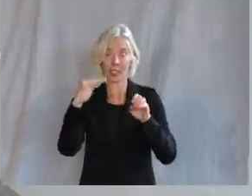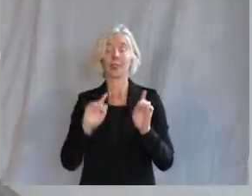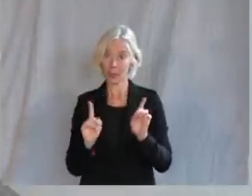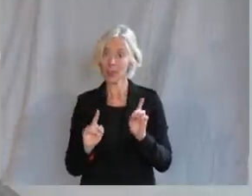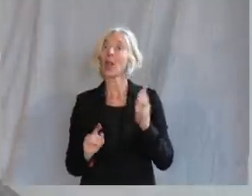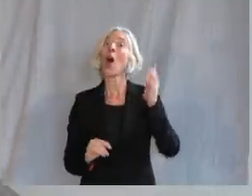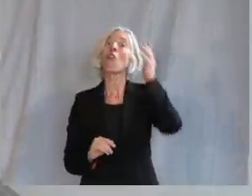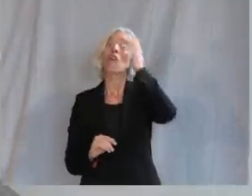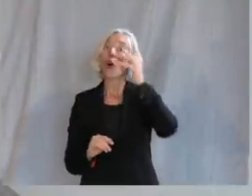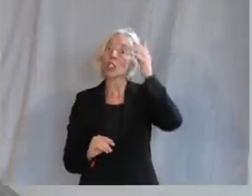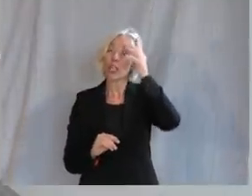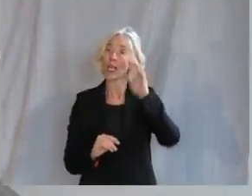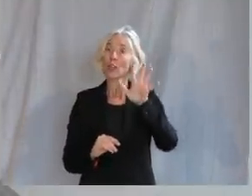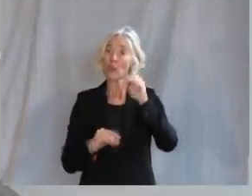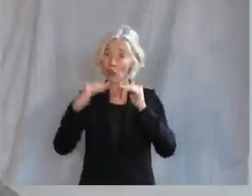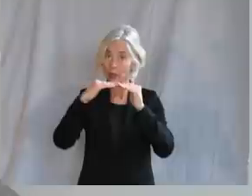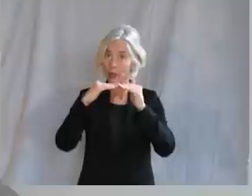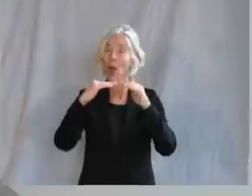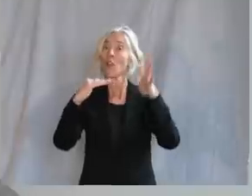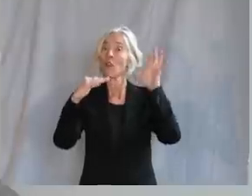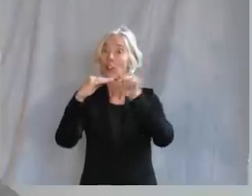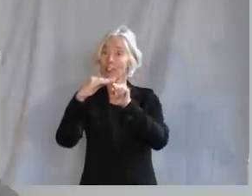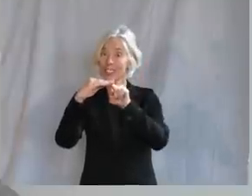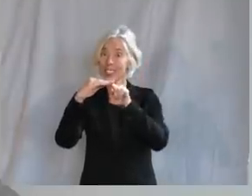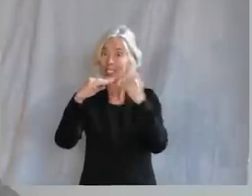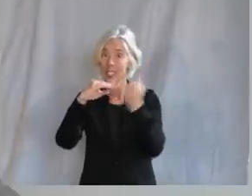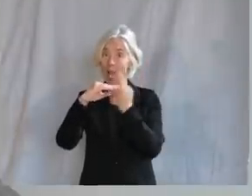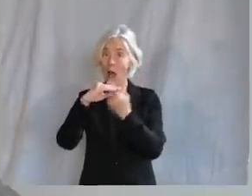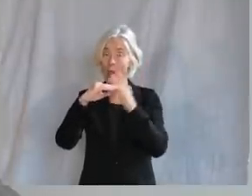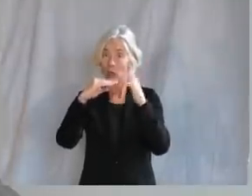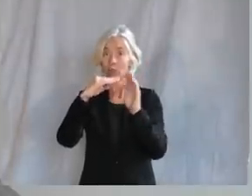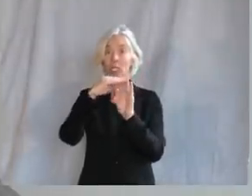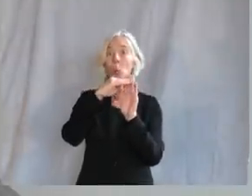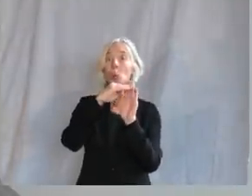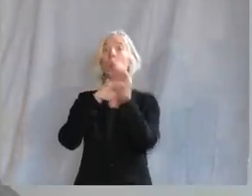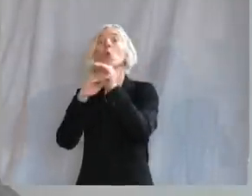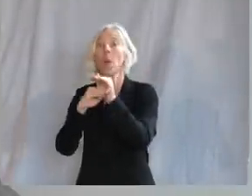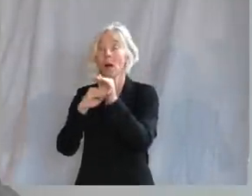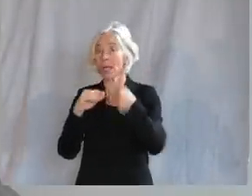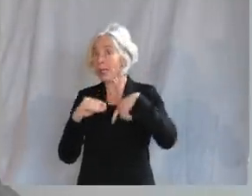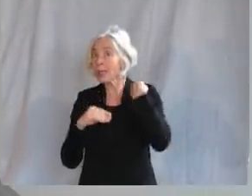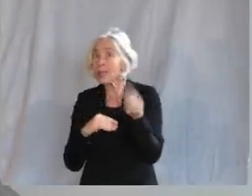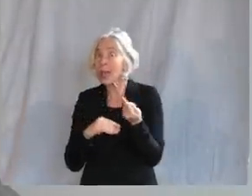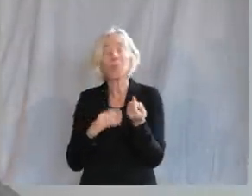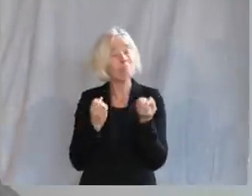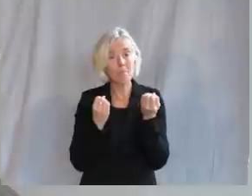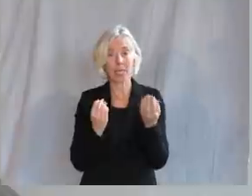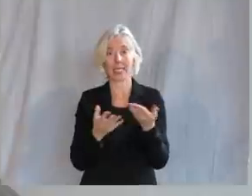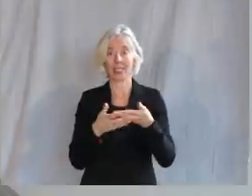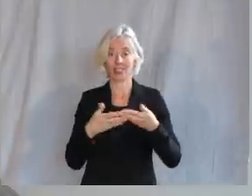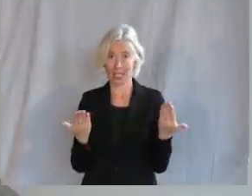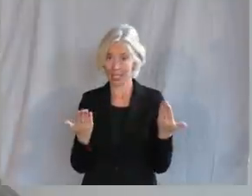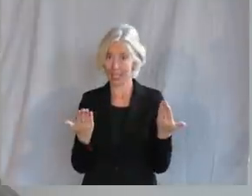überschreiten, so werden wir zum einen folgende Regelungen treffen, die